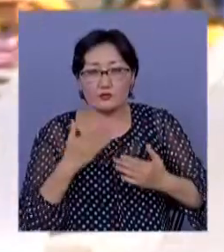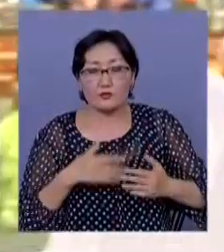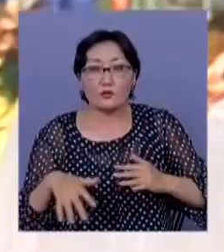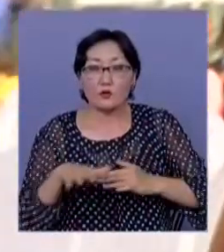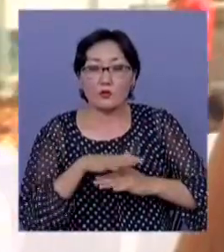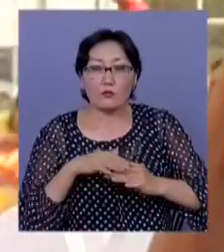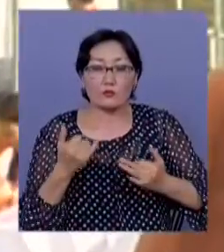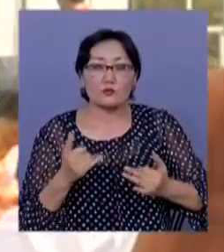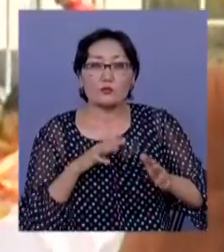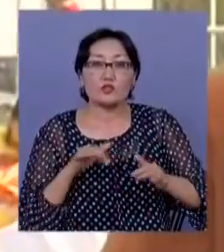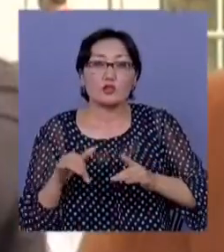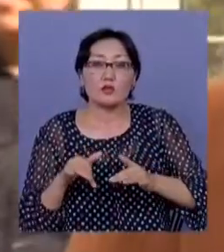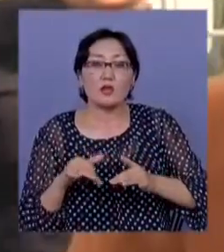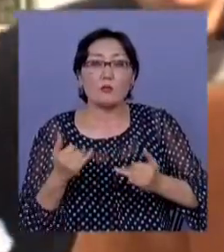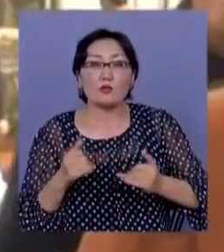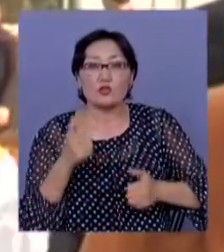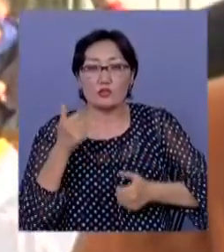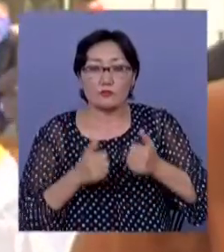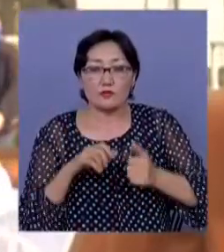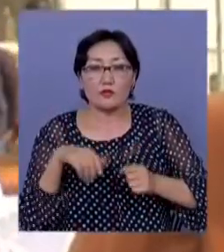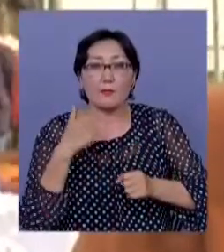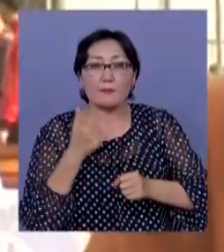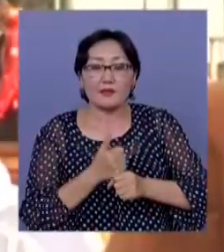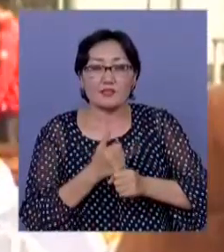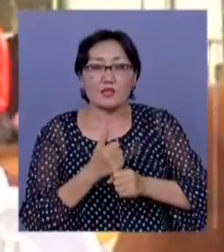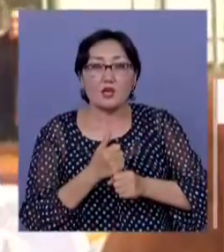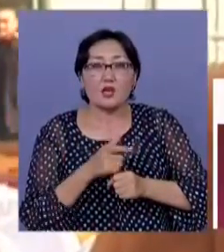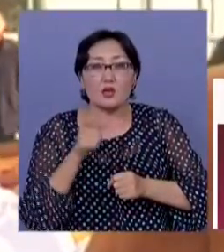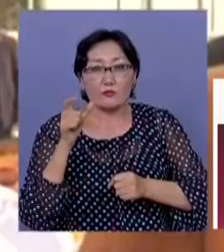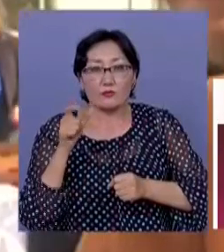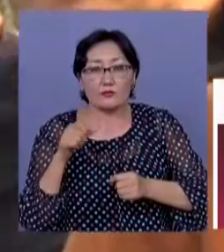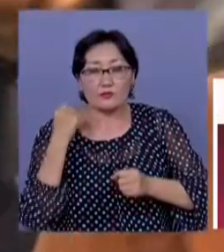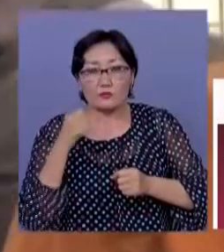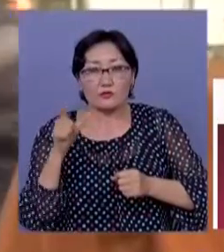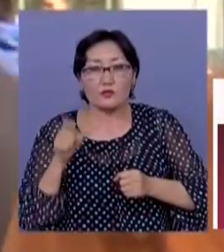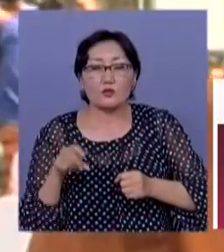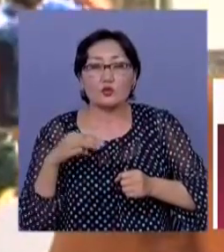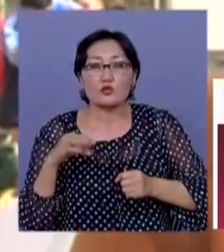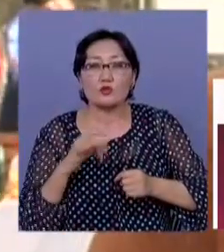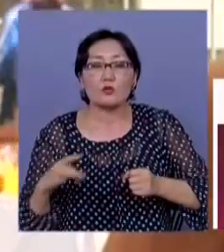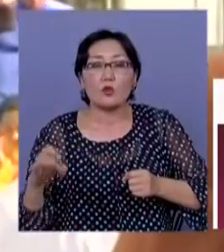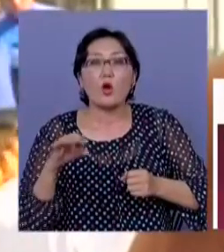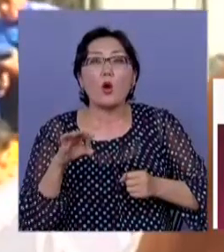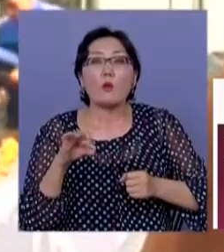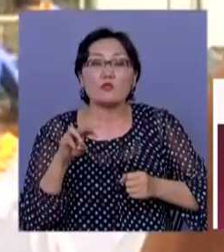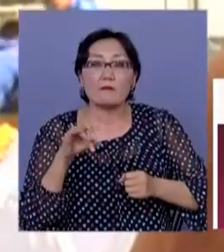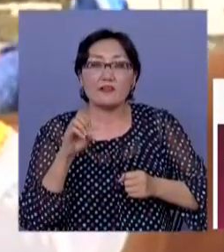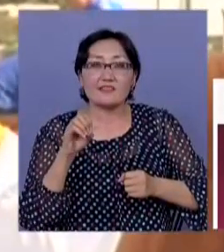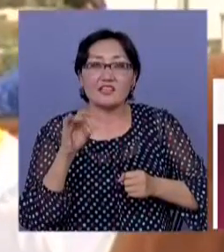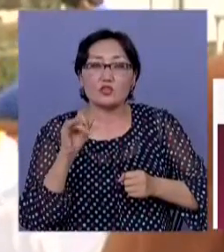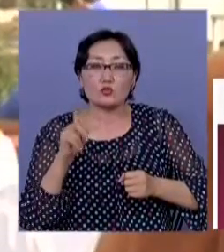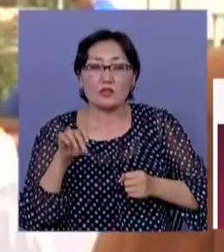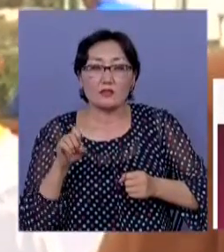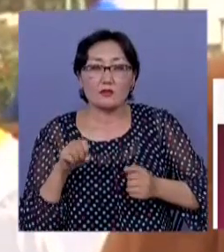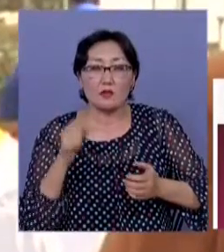Бүгінгі шарамыздың, бүгінгі жарысымыздың басты үміткерлері, фавориттер Түркістан облысынан келген Мұзапар Ерсұлтан бауырымыз бар.